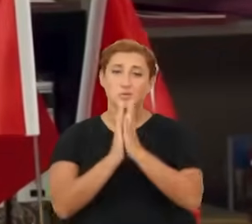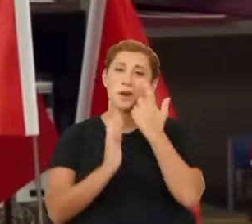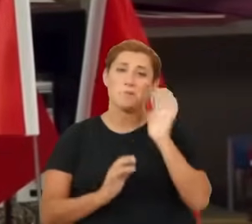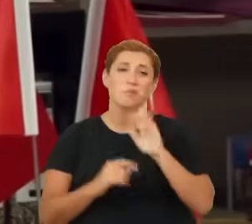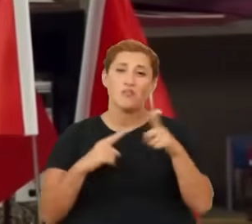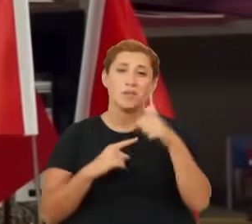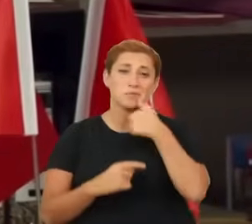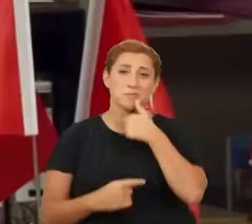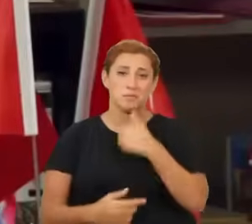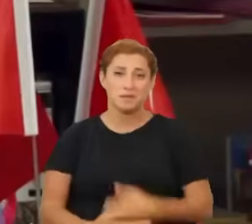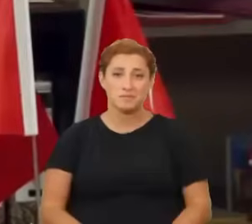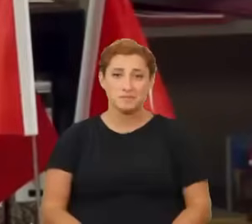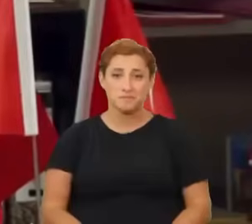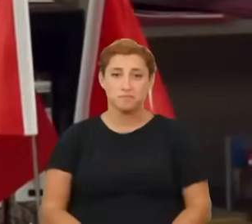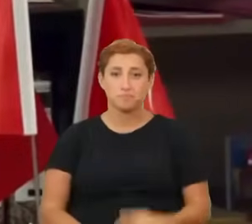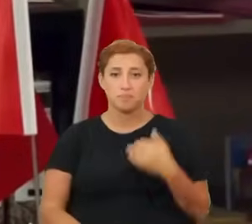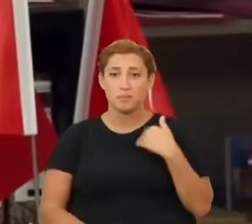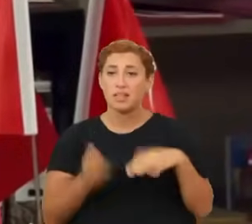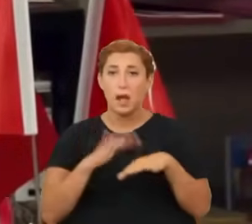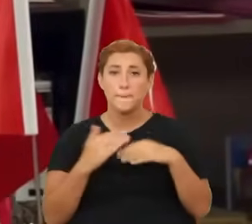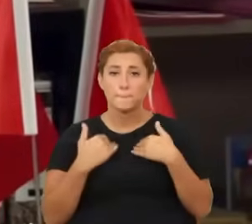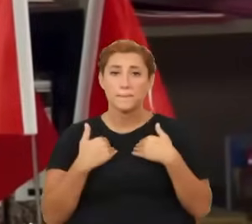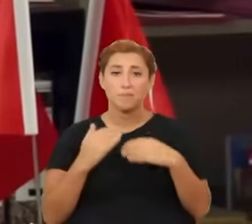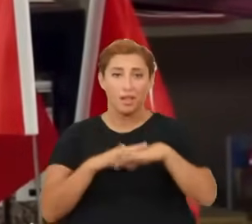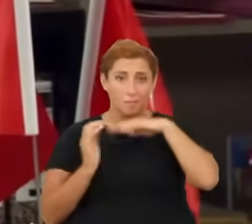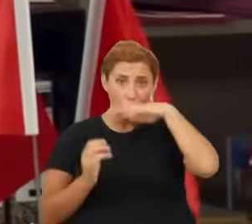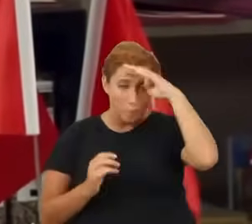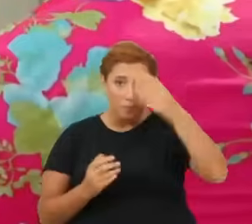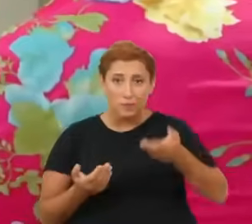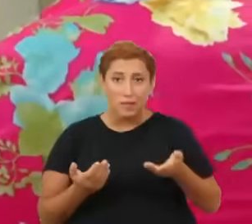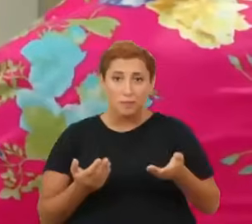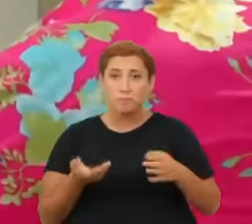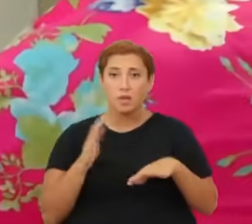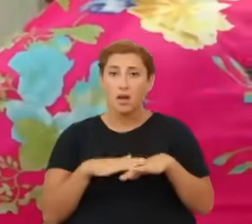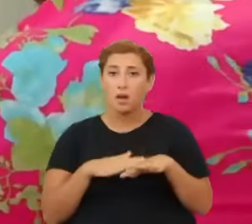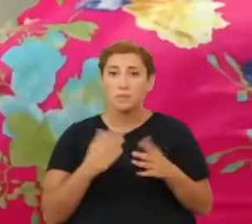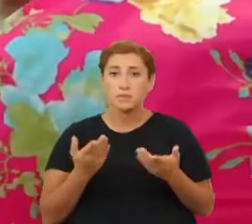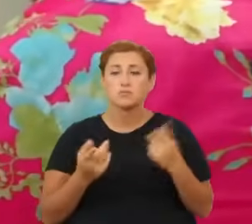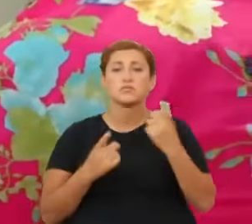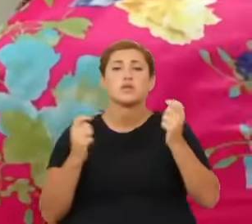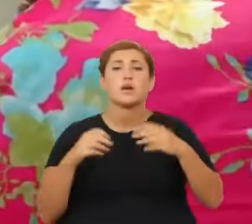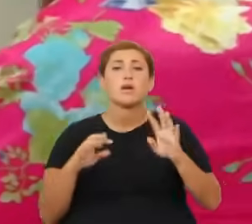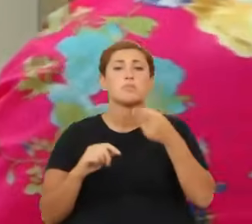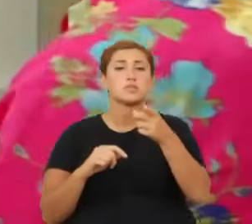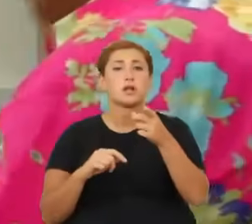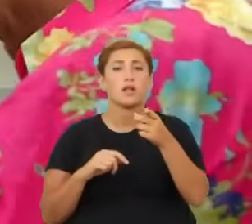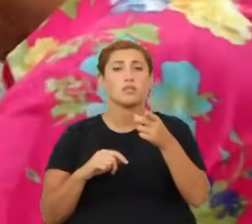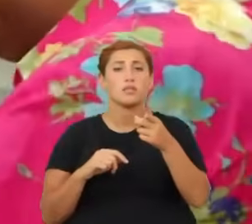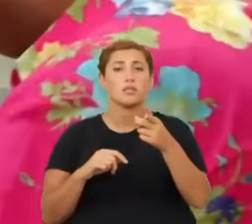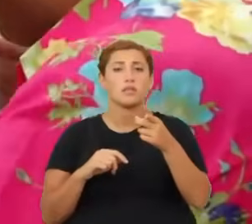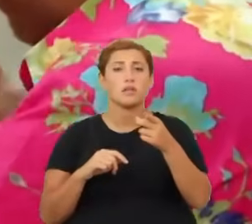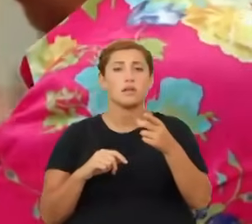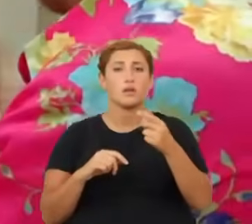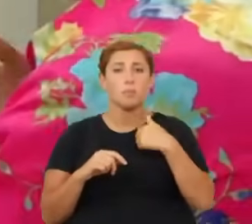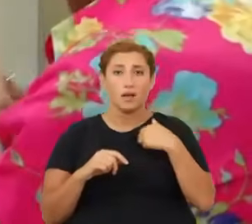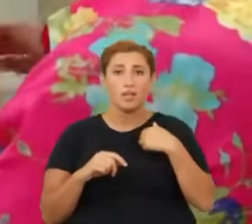Kusura bakmayın Fehmi baba. Ben ne yapayım? Verin elinizi mi öpeyim? Ne yapayım ben? Hiçbir şey ya. Sen ilk